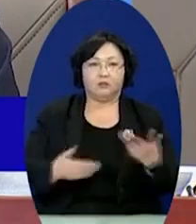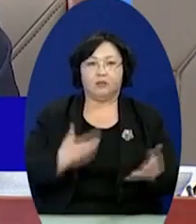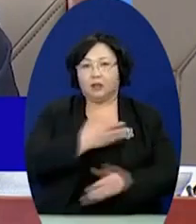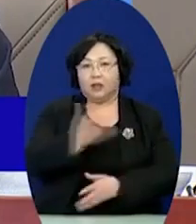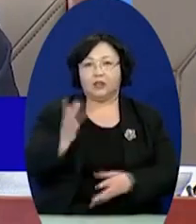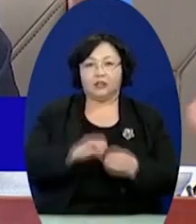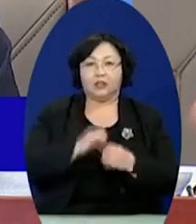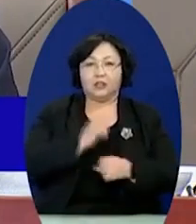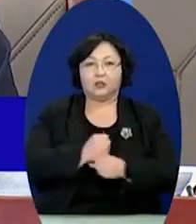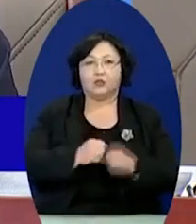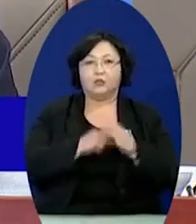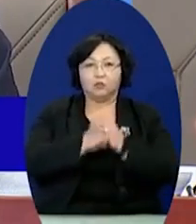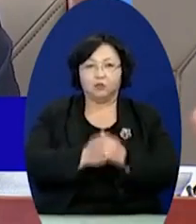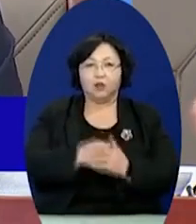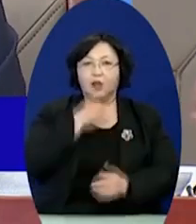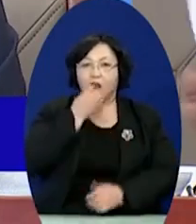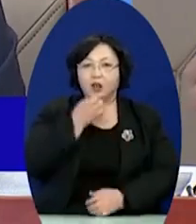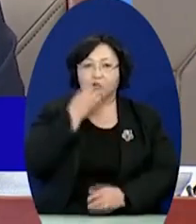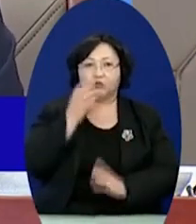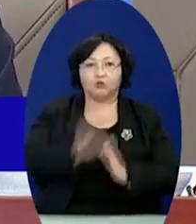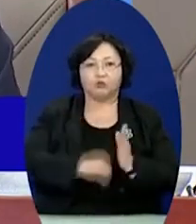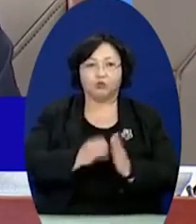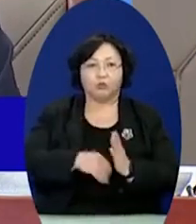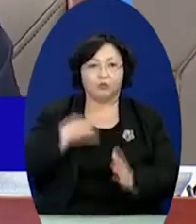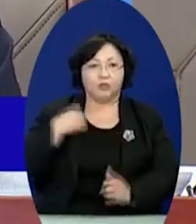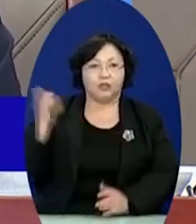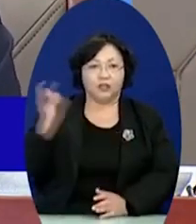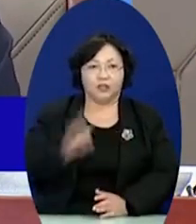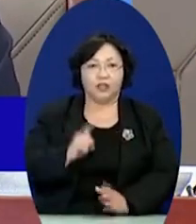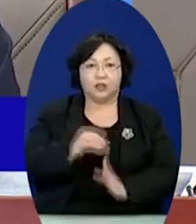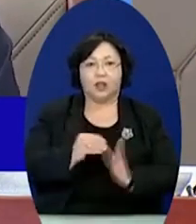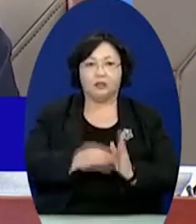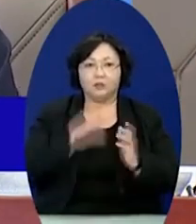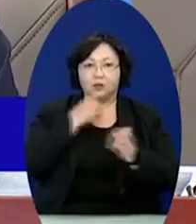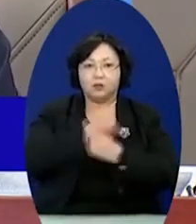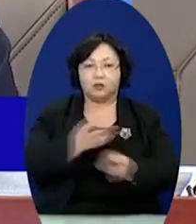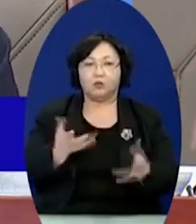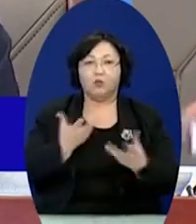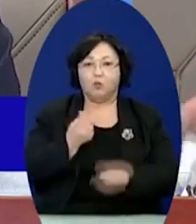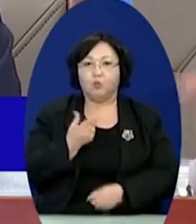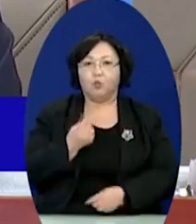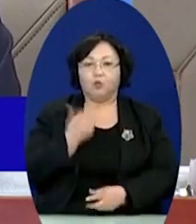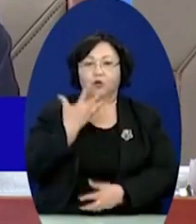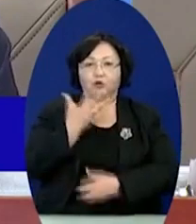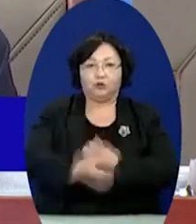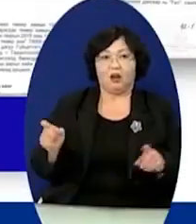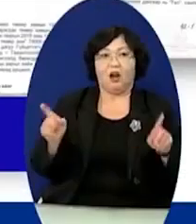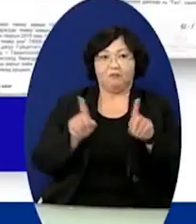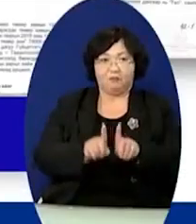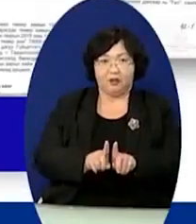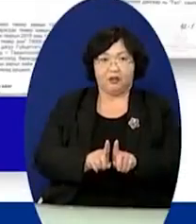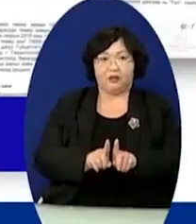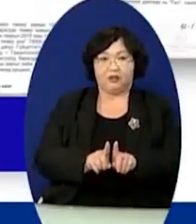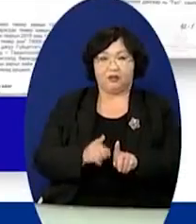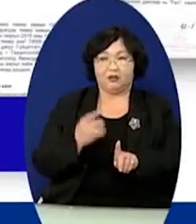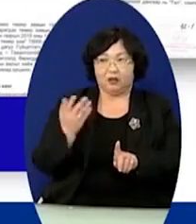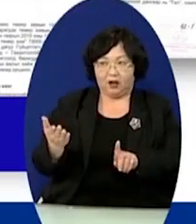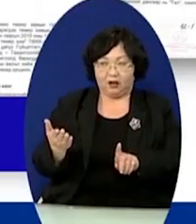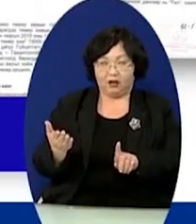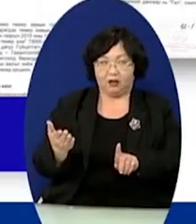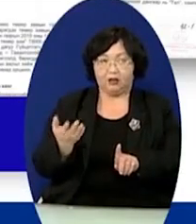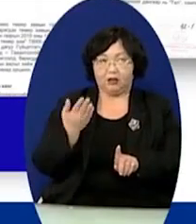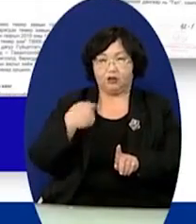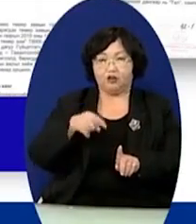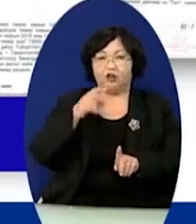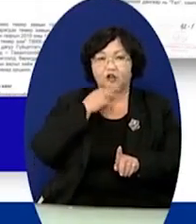ажлыг хүнддгээд ярих ёстой гэж ойлгол эргэл тайлбарлаж өнгөөр олон жил болсон байна. Ярим царимыг санахгүй байна. Та